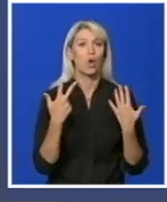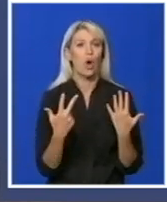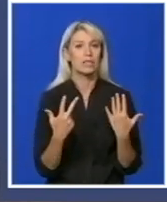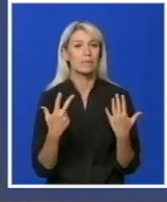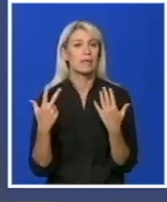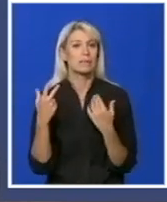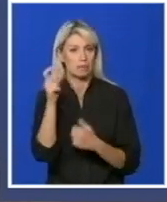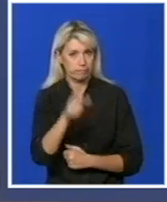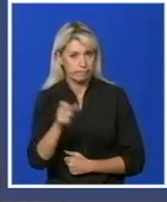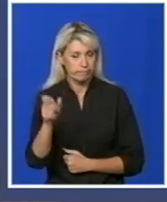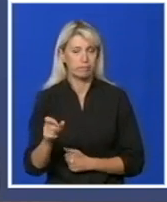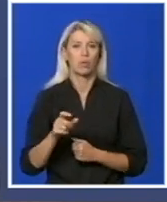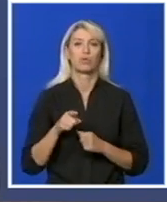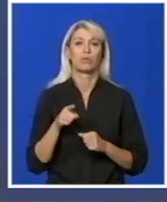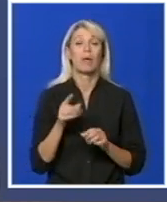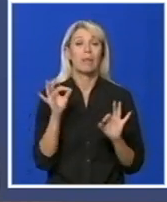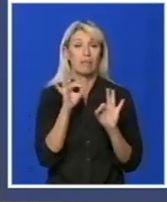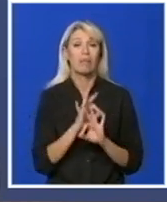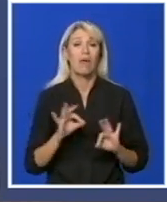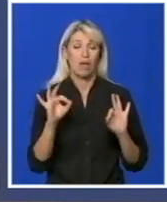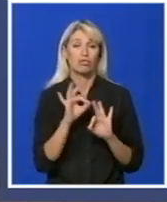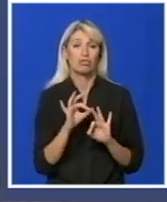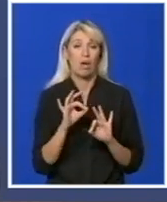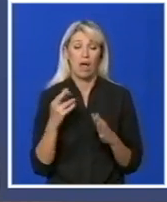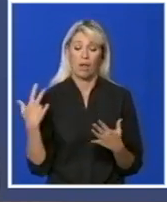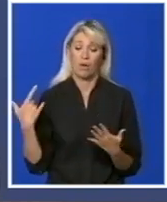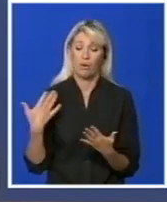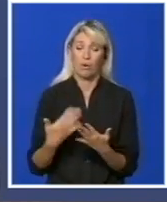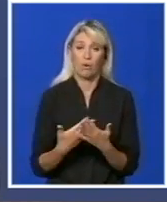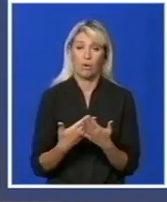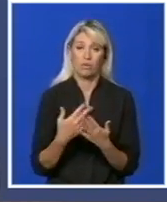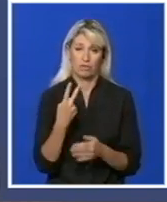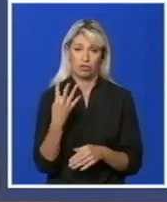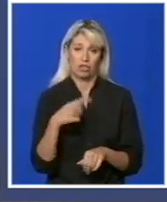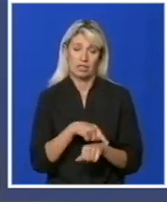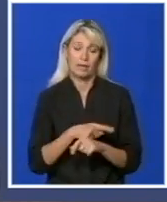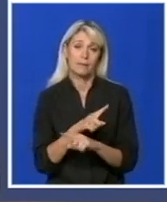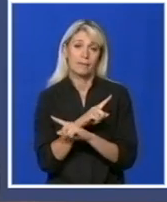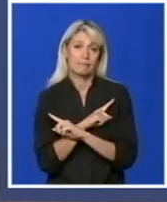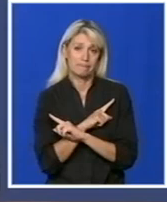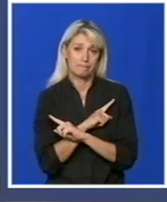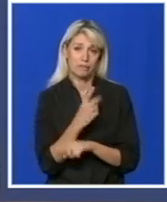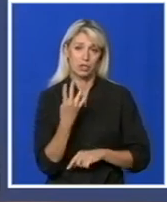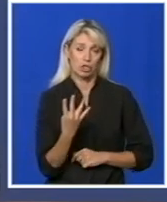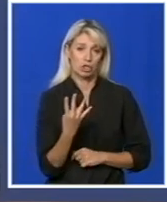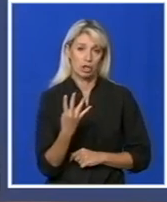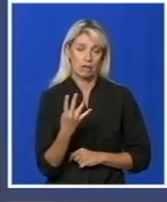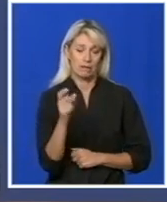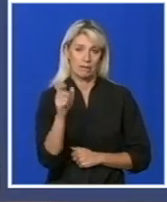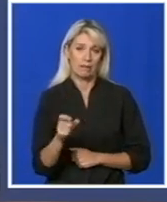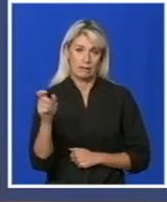789.480 osoba. Nažalost, u poslednja 24 sata preminulo je 4